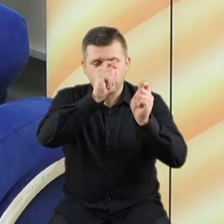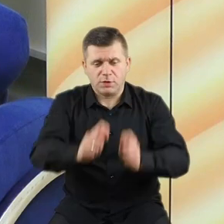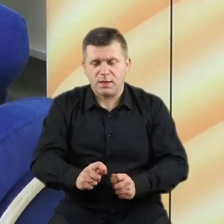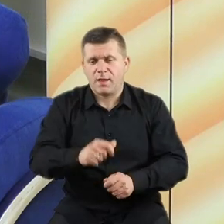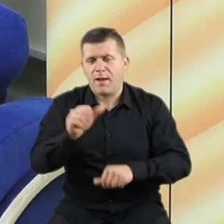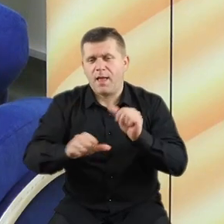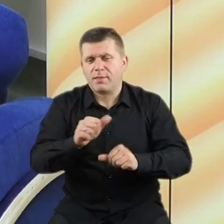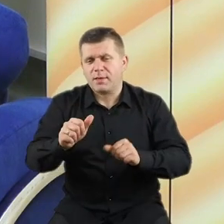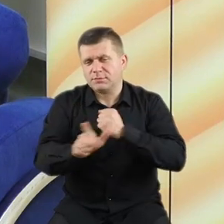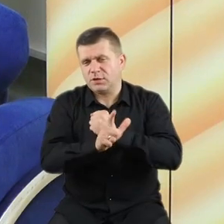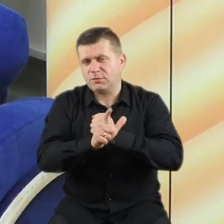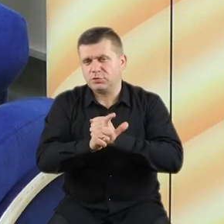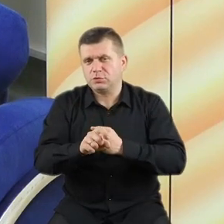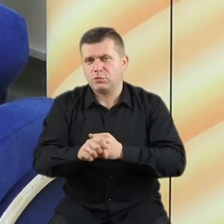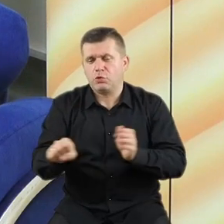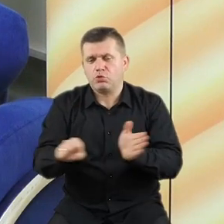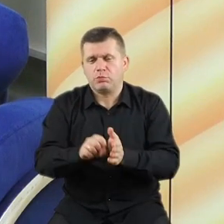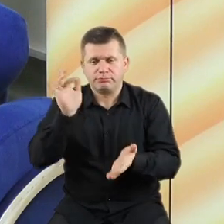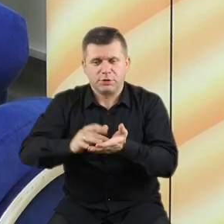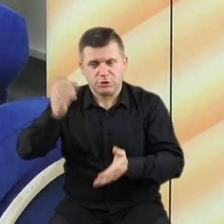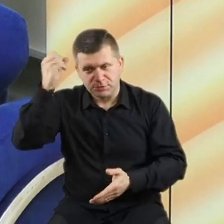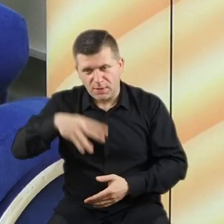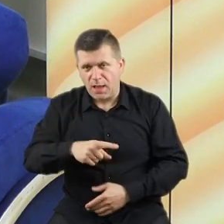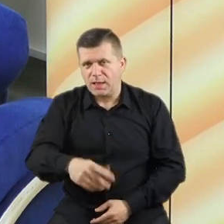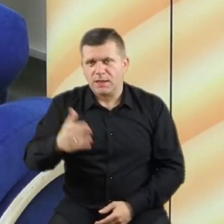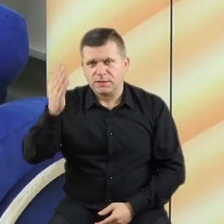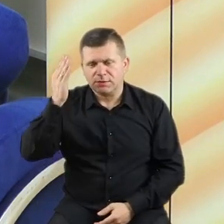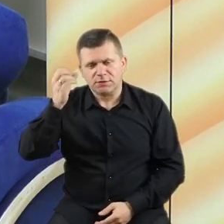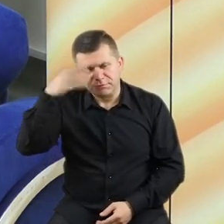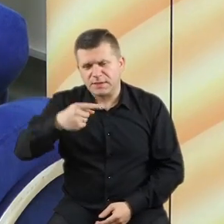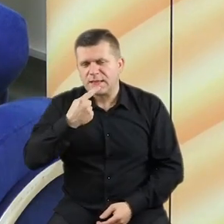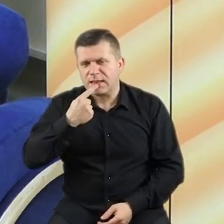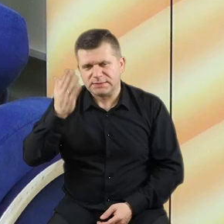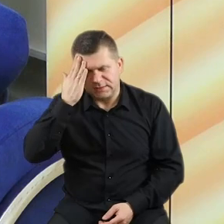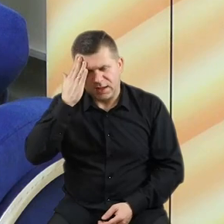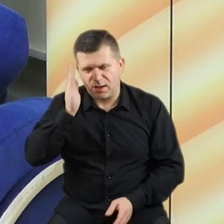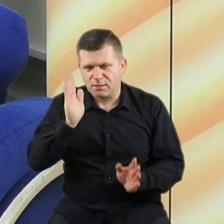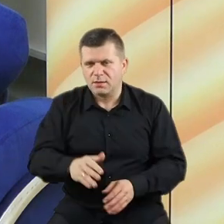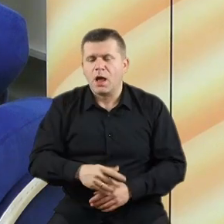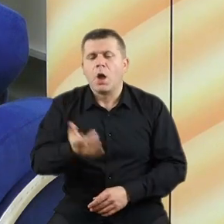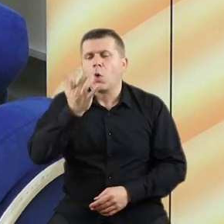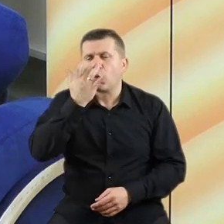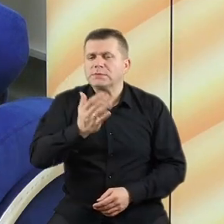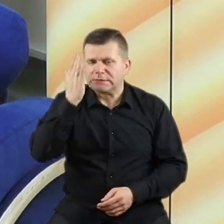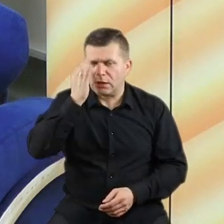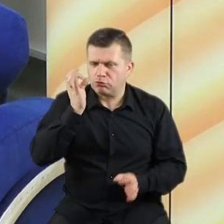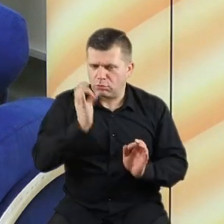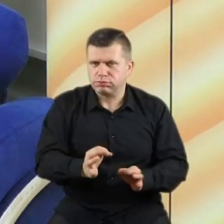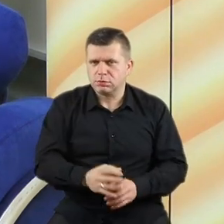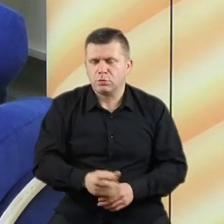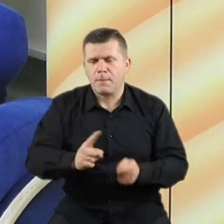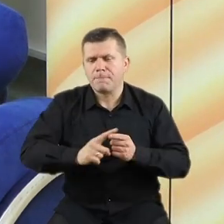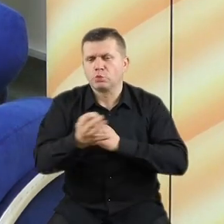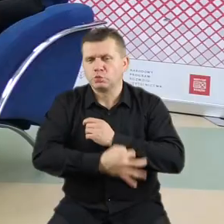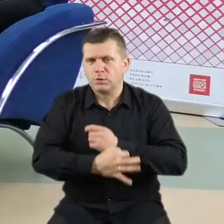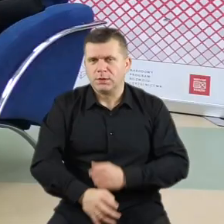przyjechał w latach 70. do Hiszpanii, ale no hiszpański zna cały czas oczywiście perfekt, bo przyjechał jako, czy rosyjski zna, bo przyjechał jako dorosły człowiek